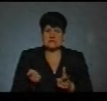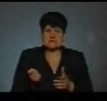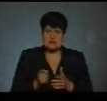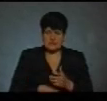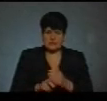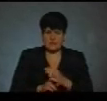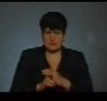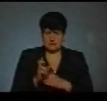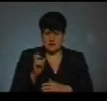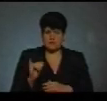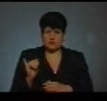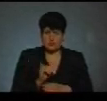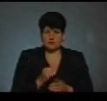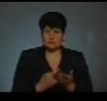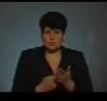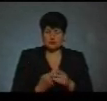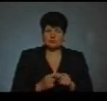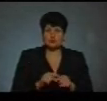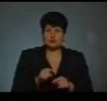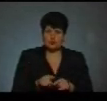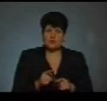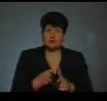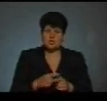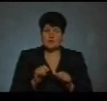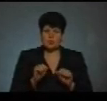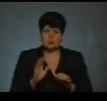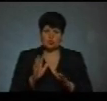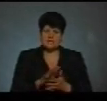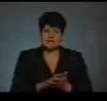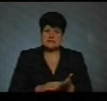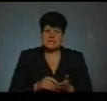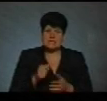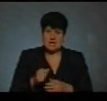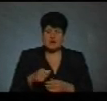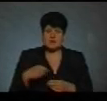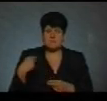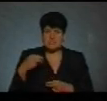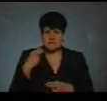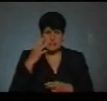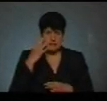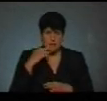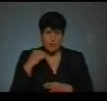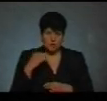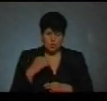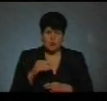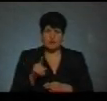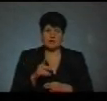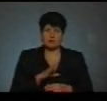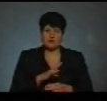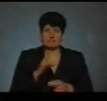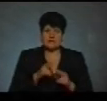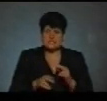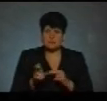власне, аргументом до цього, чи могли стати заяви президента Молдови про те, що, власне, власне, вони були ще наприкінці березня,